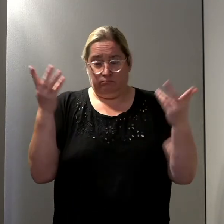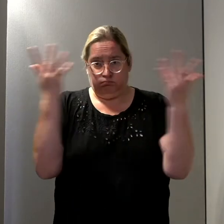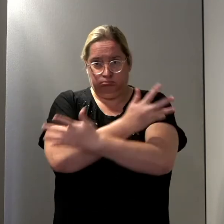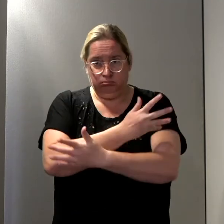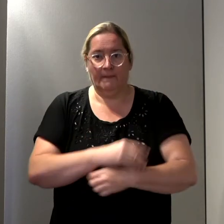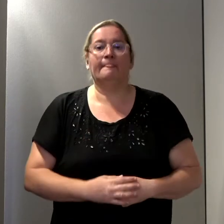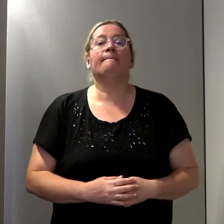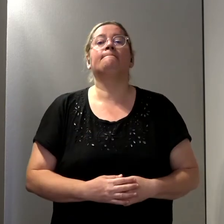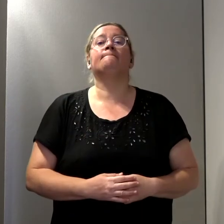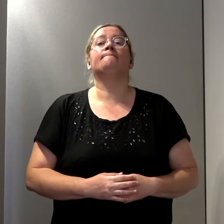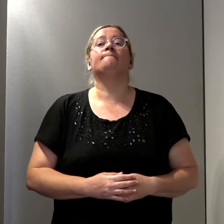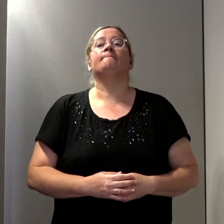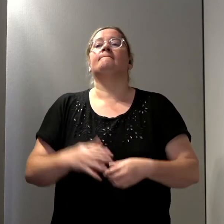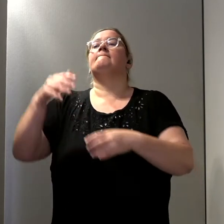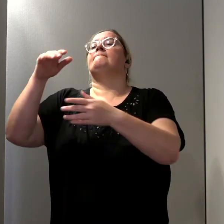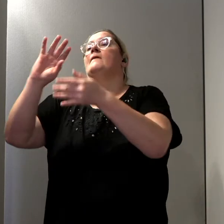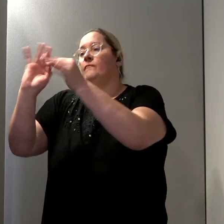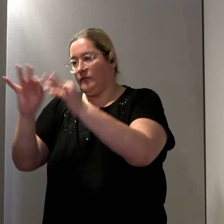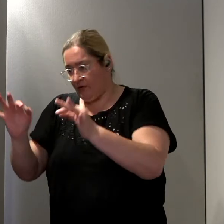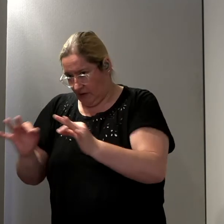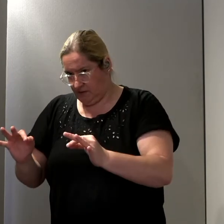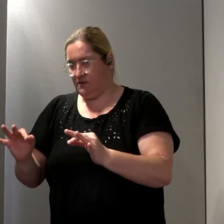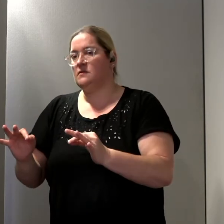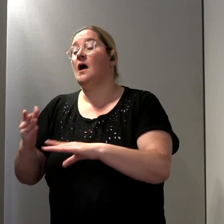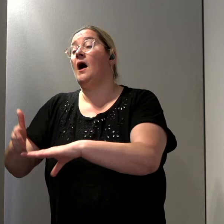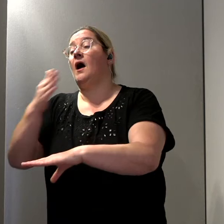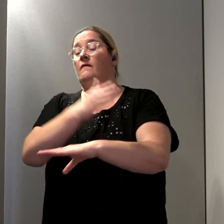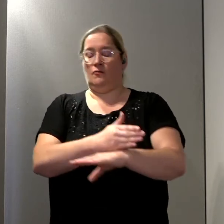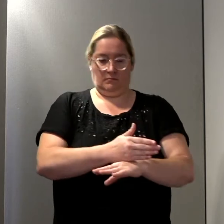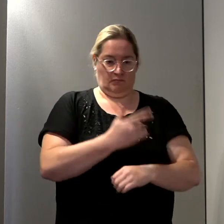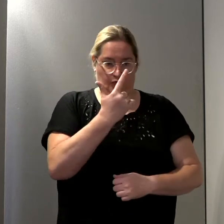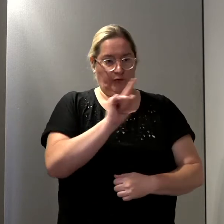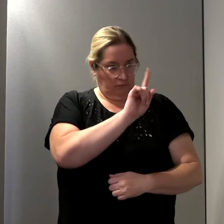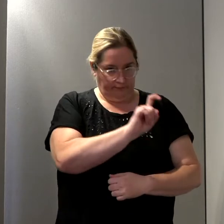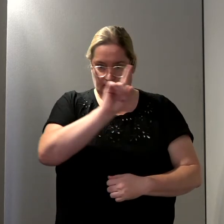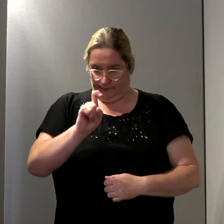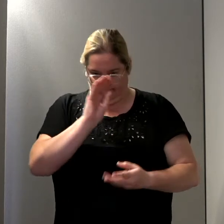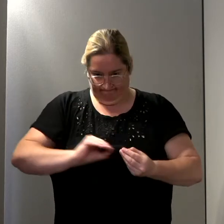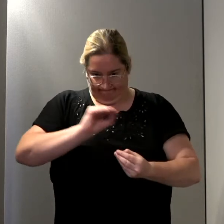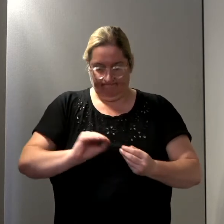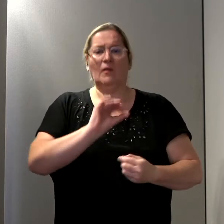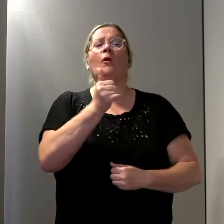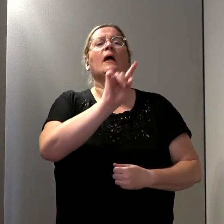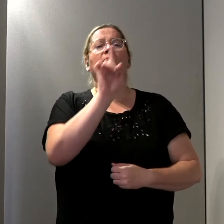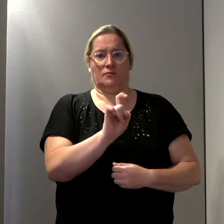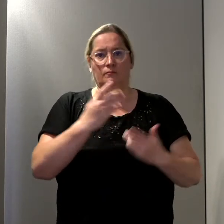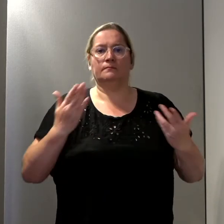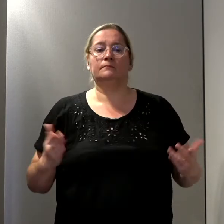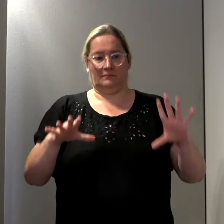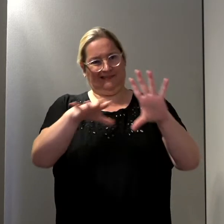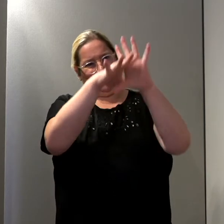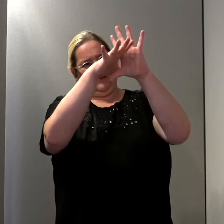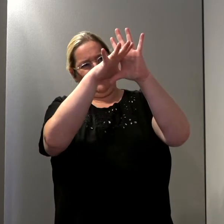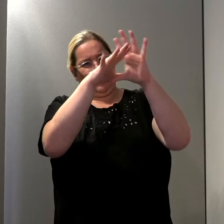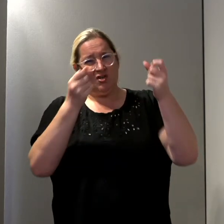Donc, avant de décider ce qu'on va mettre comme description, il convient de poser 2 questions. Première question, l'image